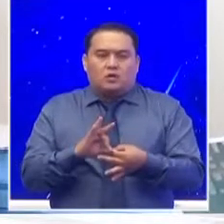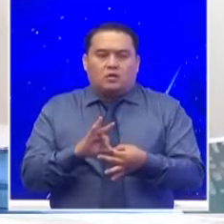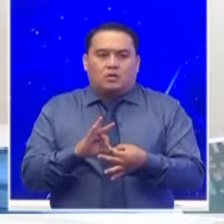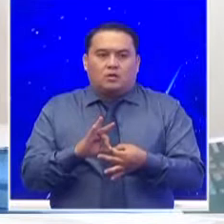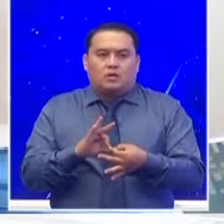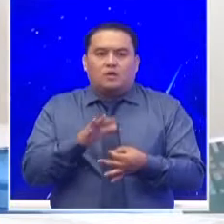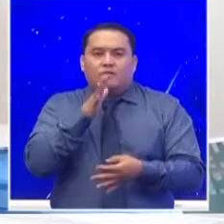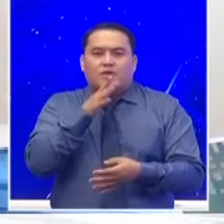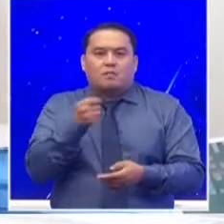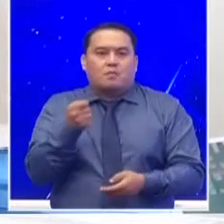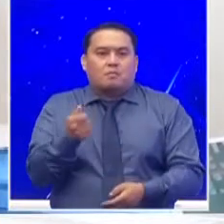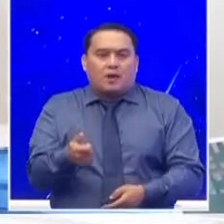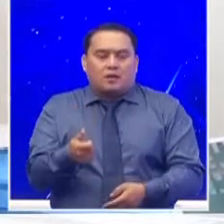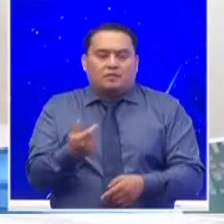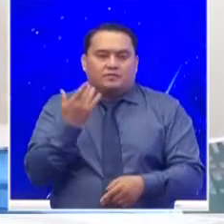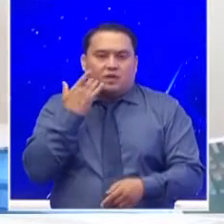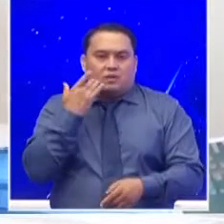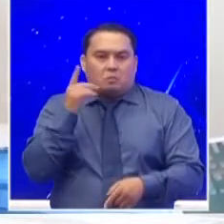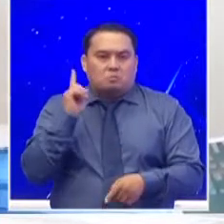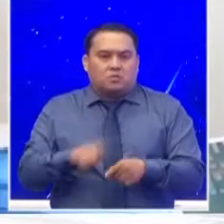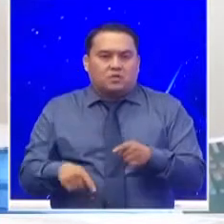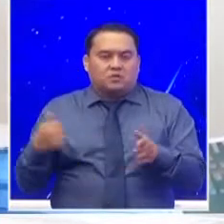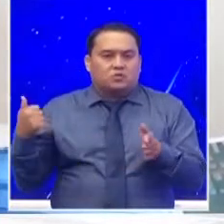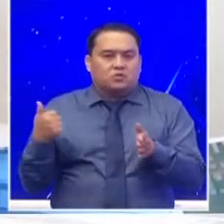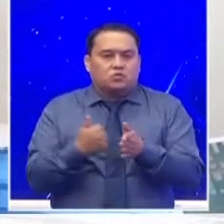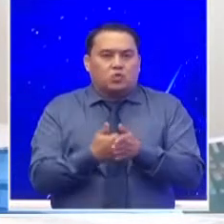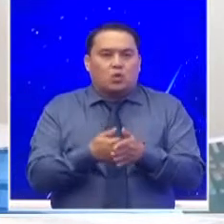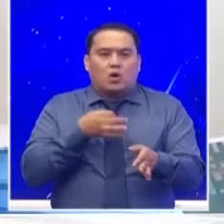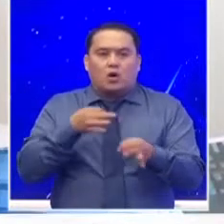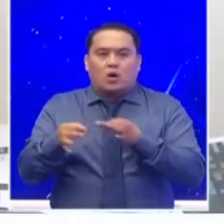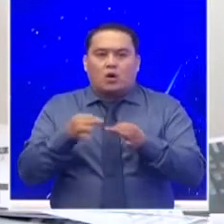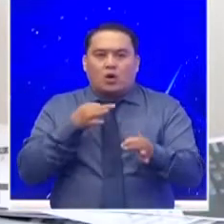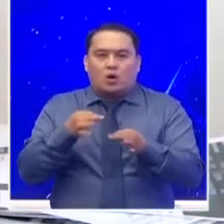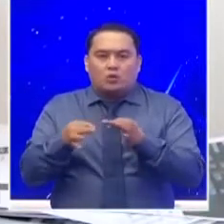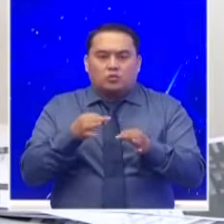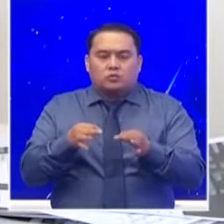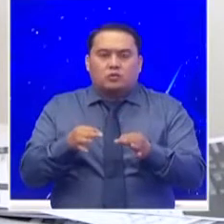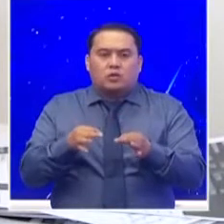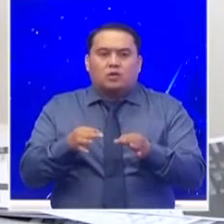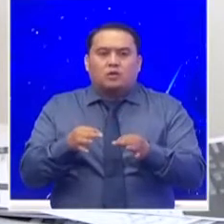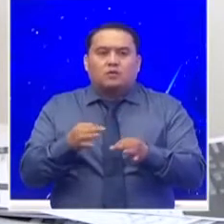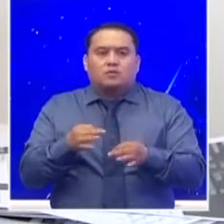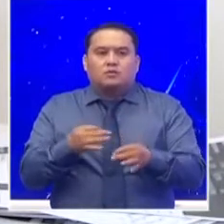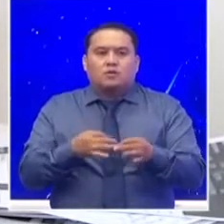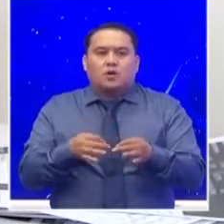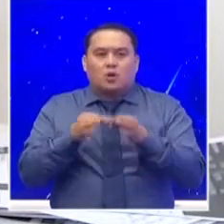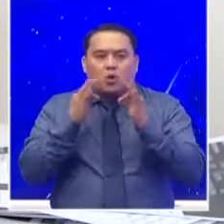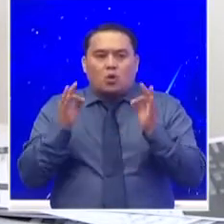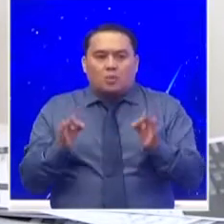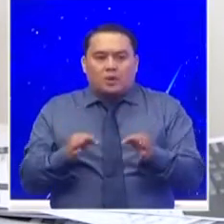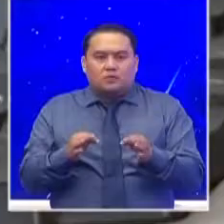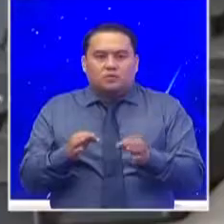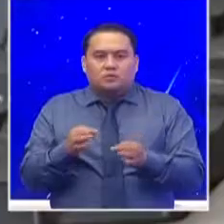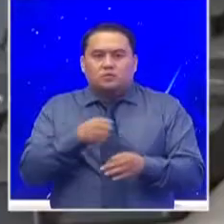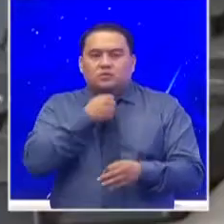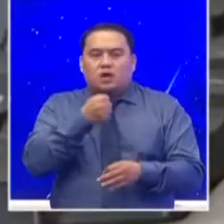ограничение времени? Фельдшера более всегда консультируются с опытными фельдшерами, со